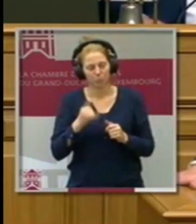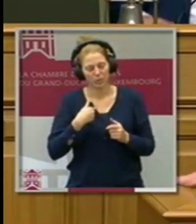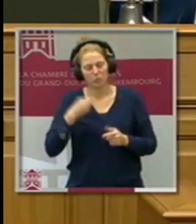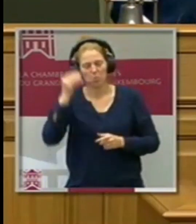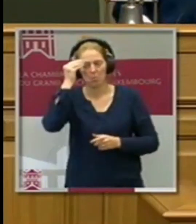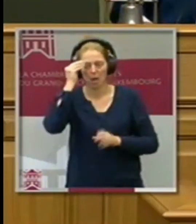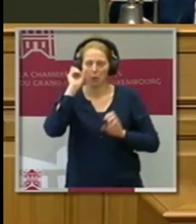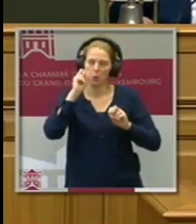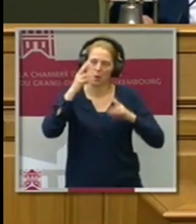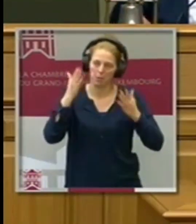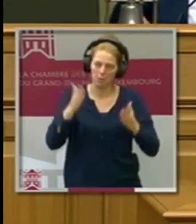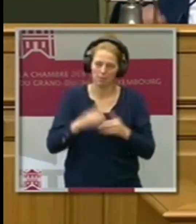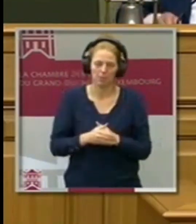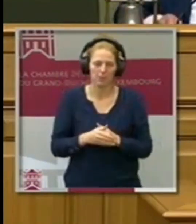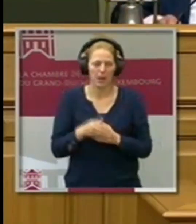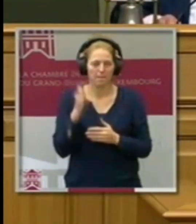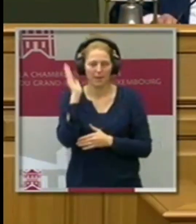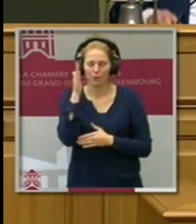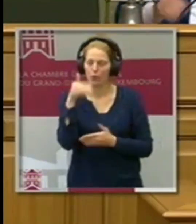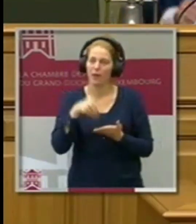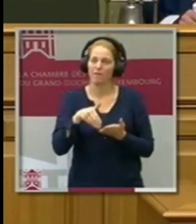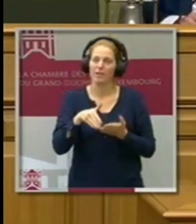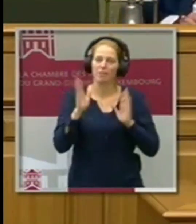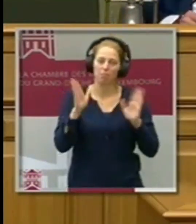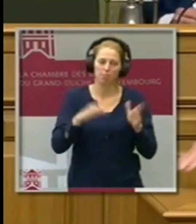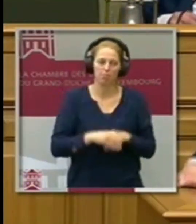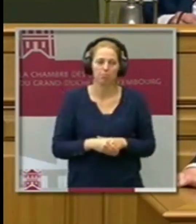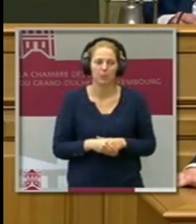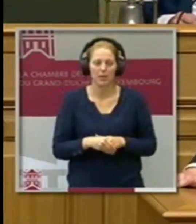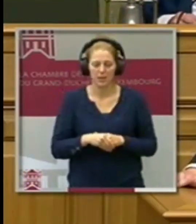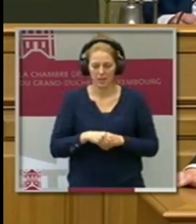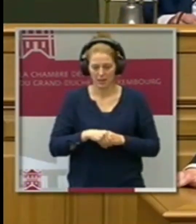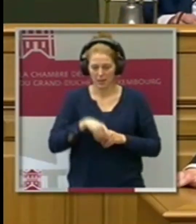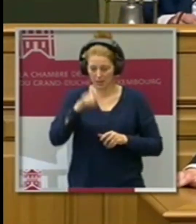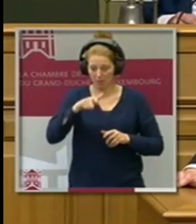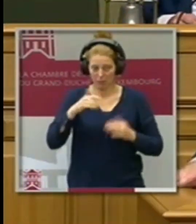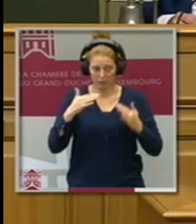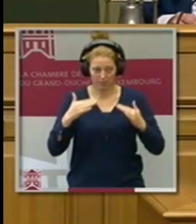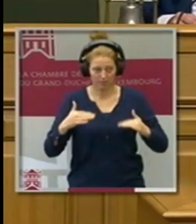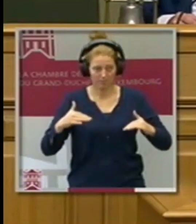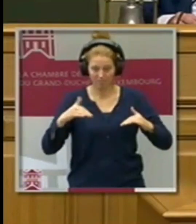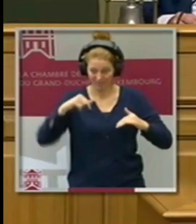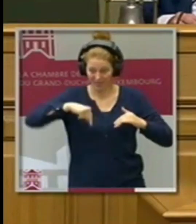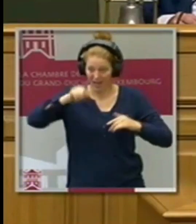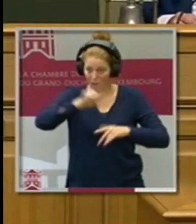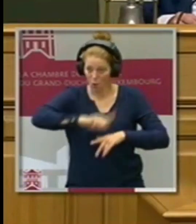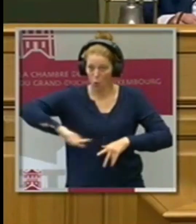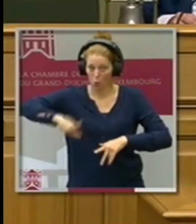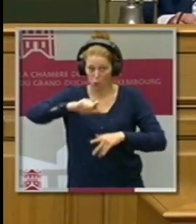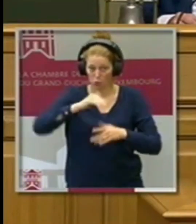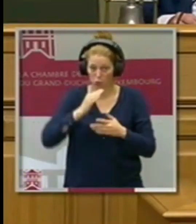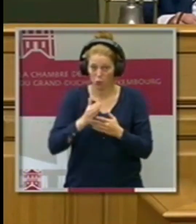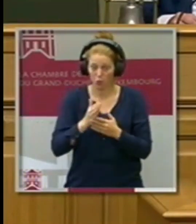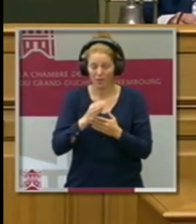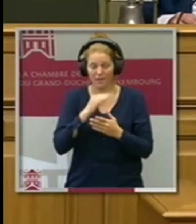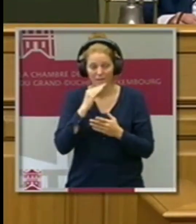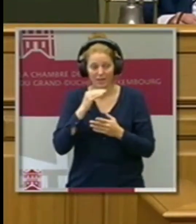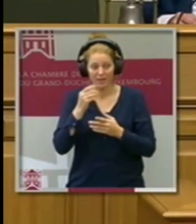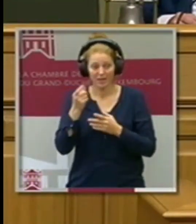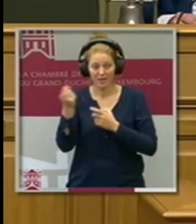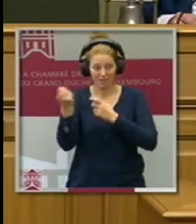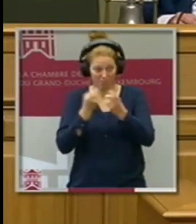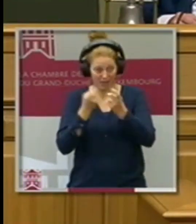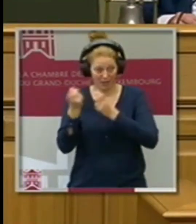Notiz. Und ich fuhre vier und, weil die Leute, die hier sind, an einem Statut, von einem Schutzstatut hier im Land, und ich schwätze hier vom Droit